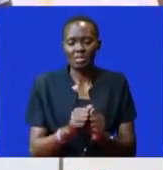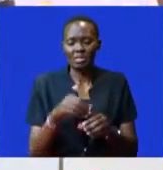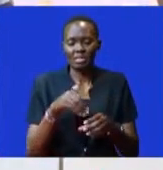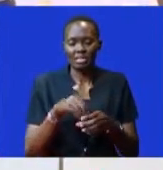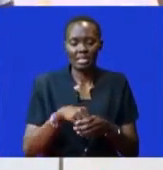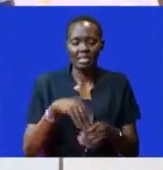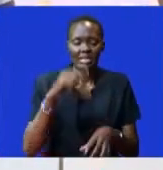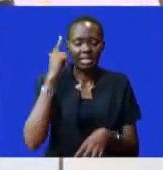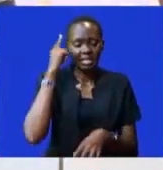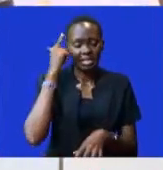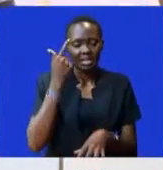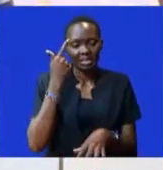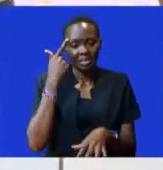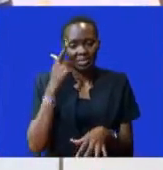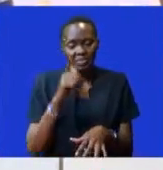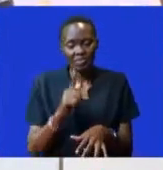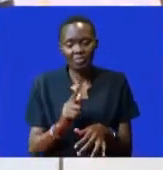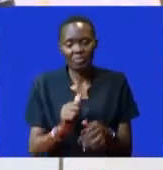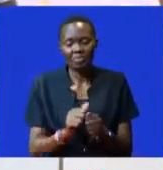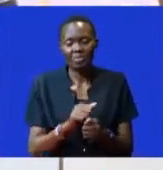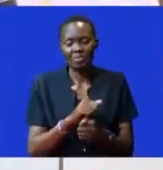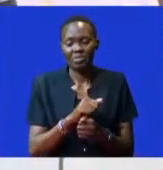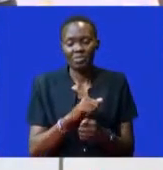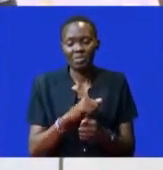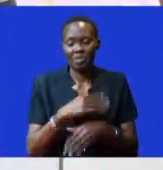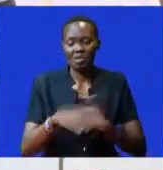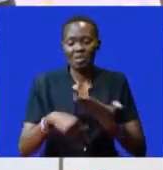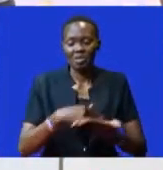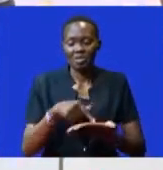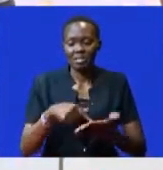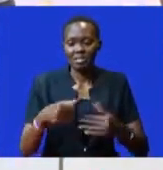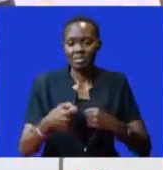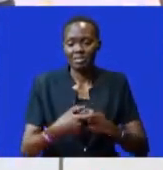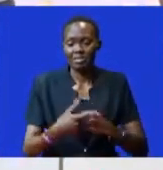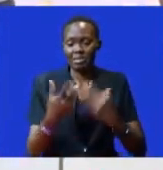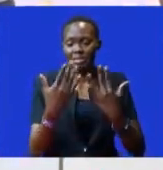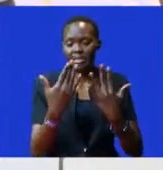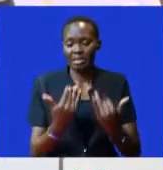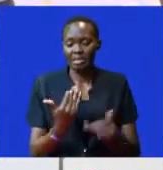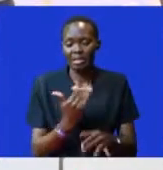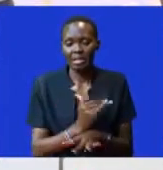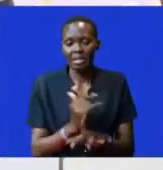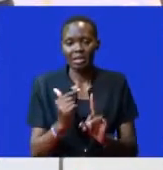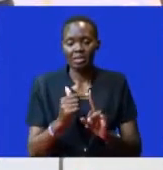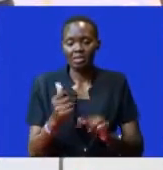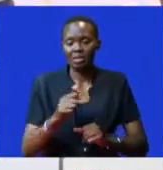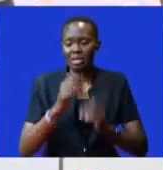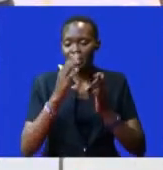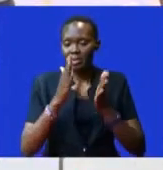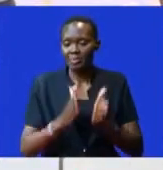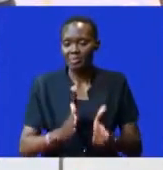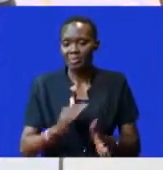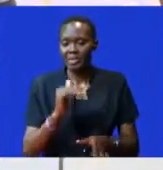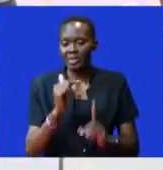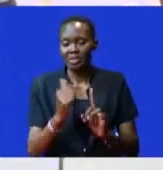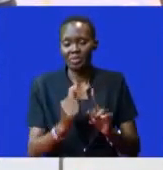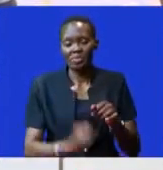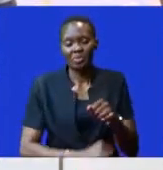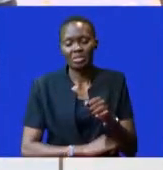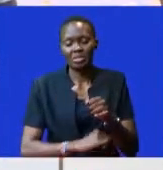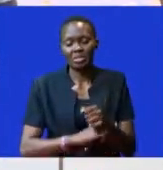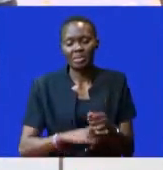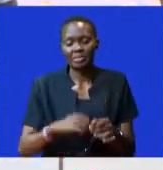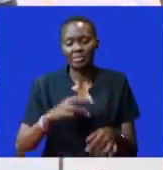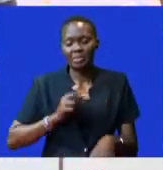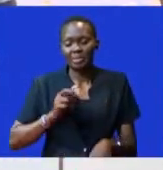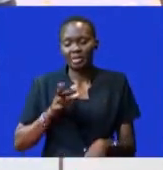osechande kuom dweche duto, ma bende osebete e bwo piny ka. Kwayo koro golo ne yawa duto kendo ganda duto ma chunygo lendo ni koyie to nyal